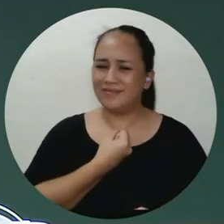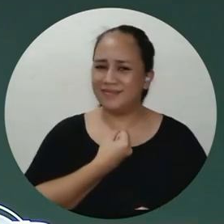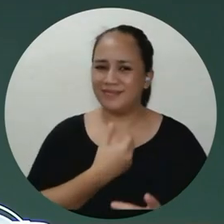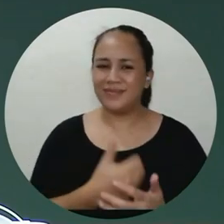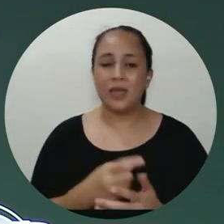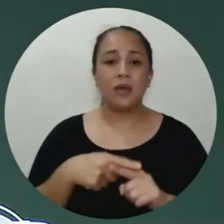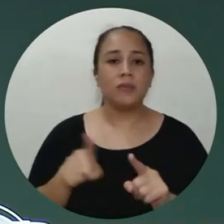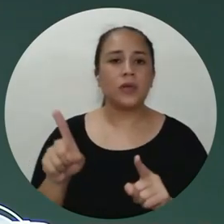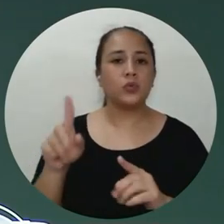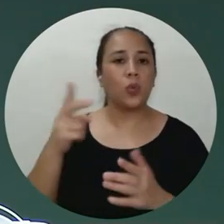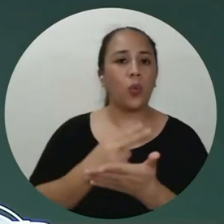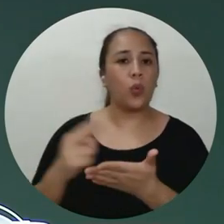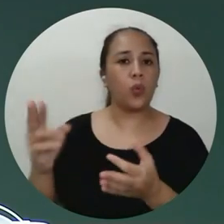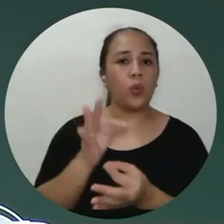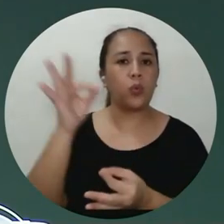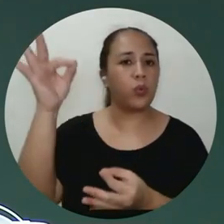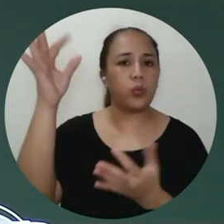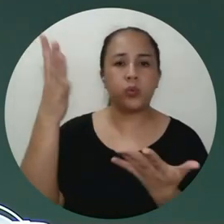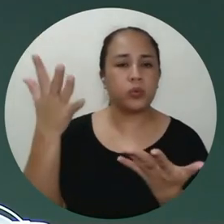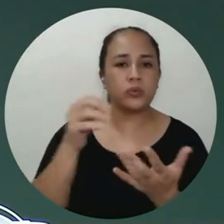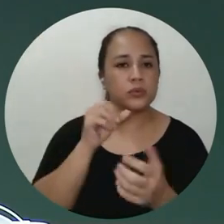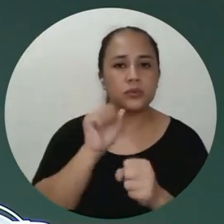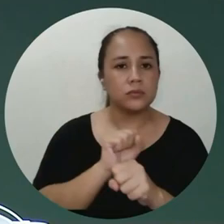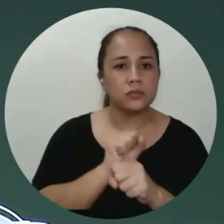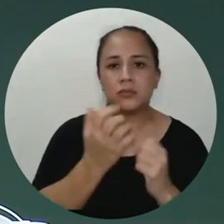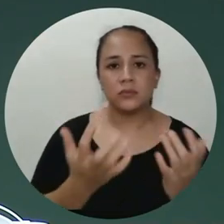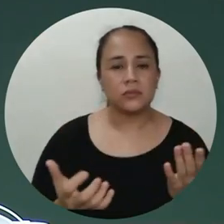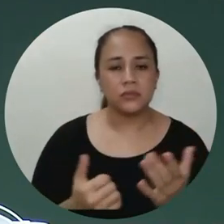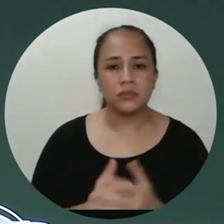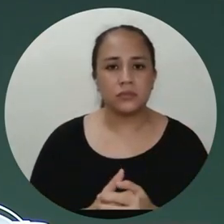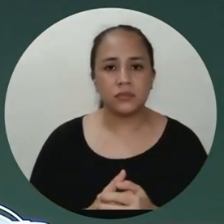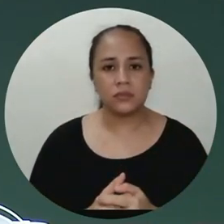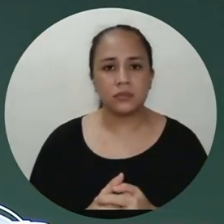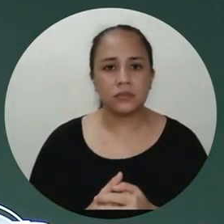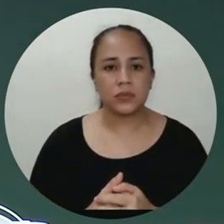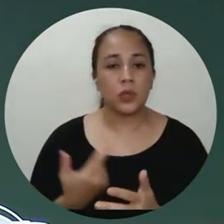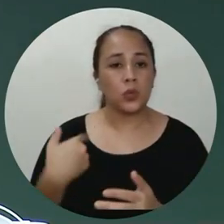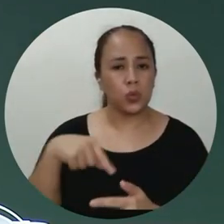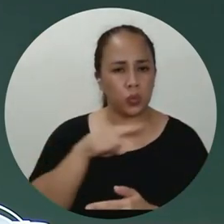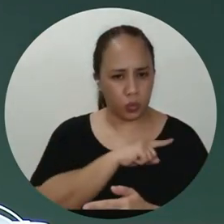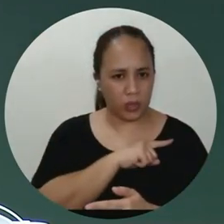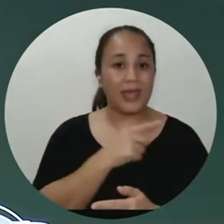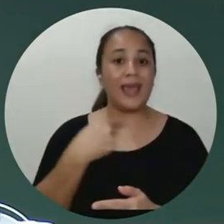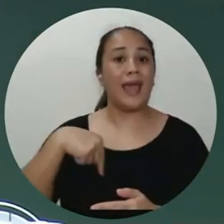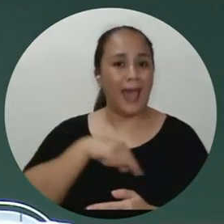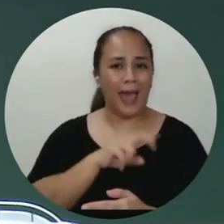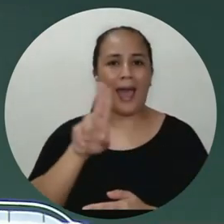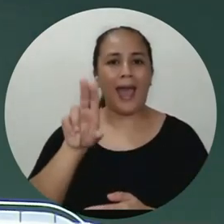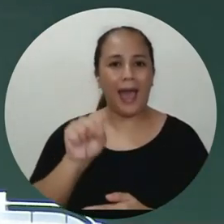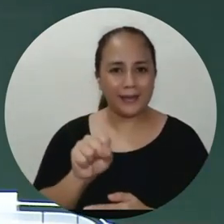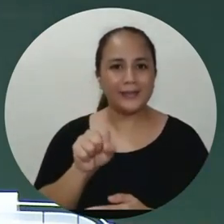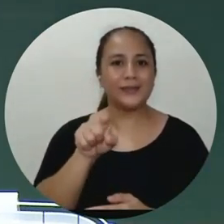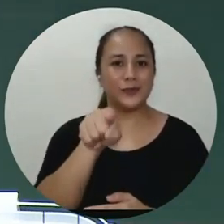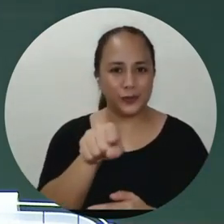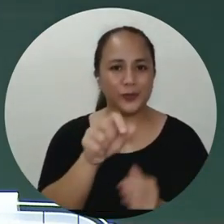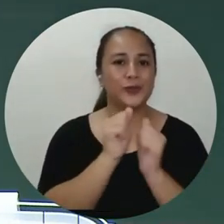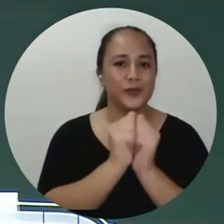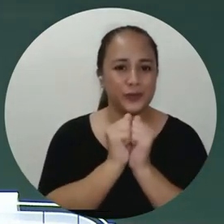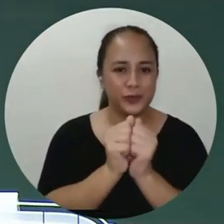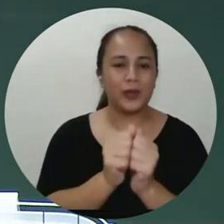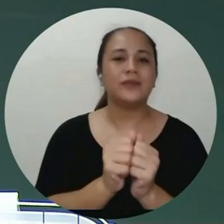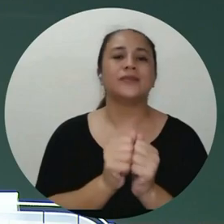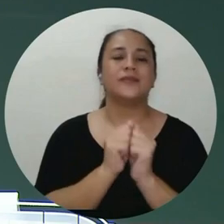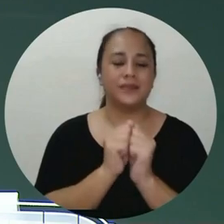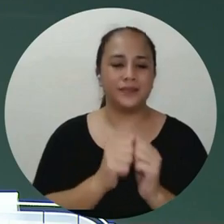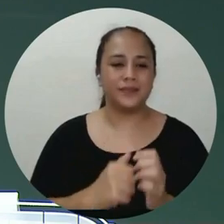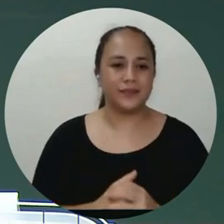Holy Spirit will not be at work. 우리가 저희가 너희가 같이 하는 거예요. So we, us, together, you. It is all going together. 그럼